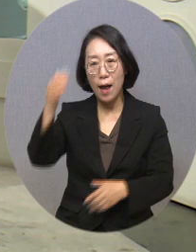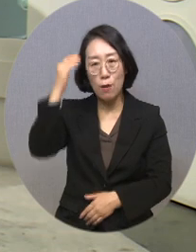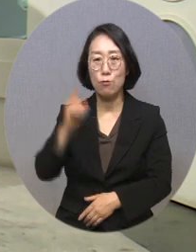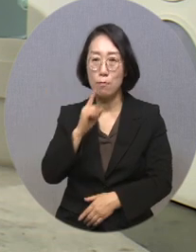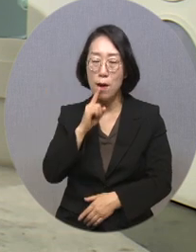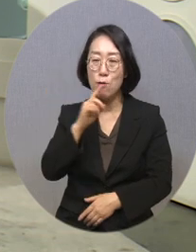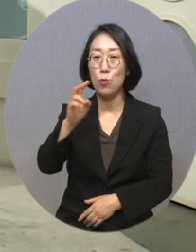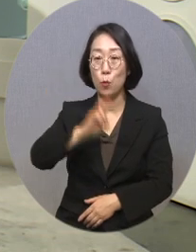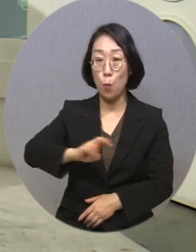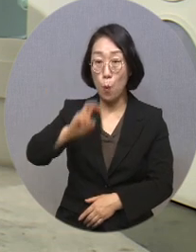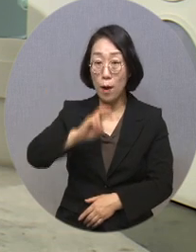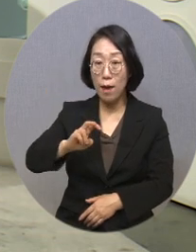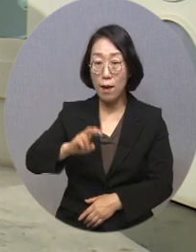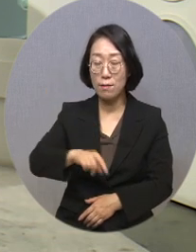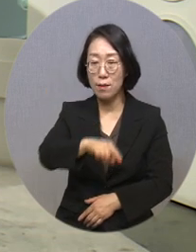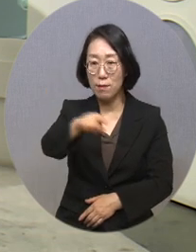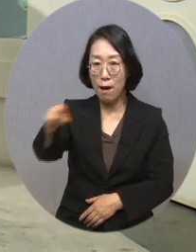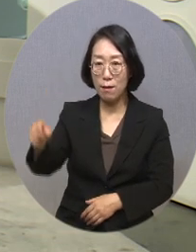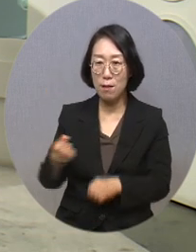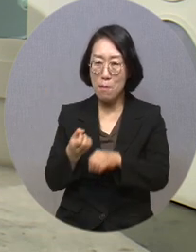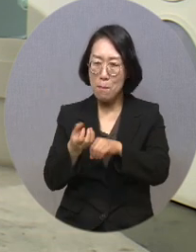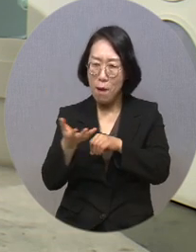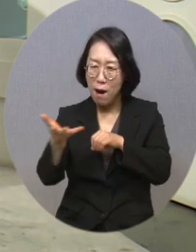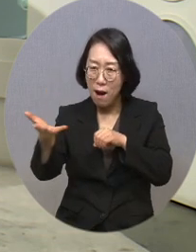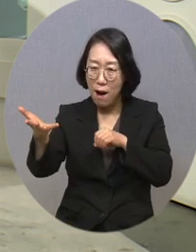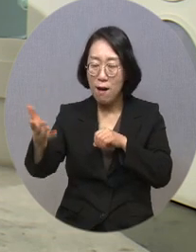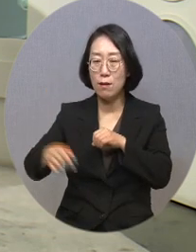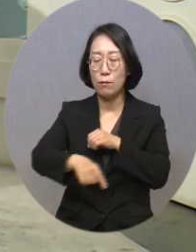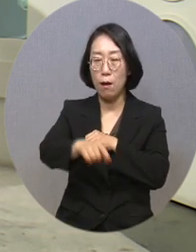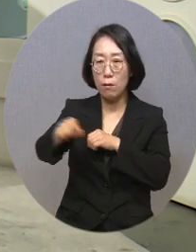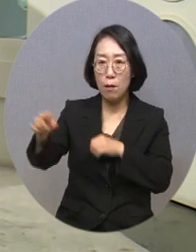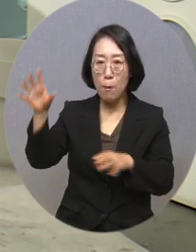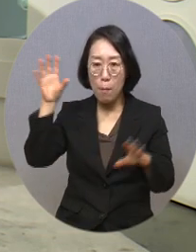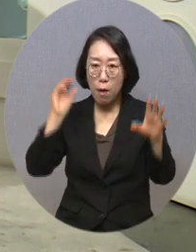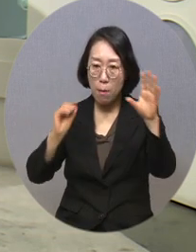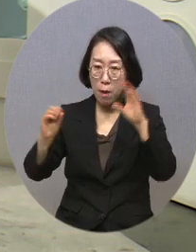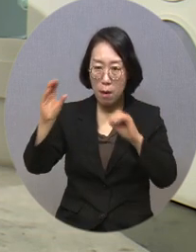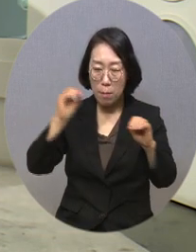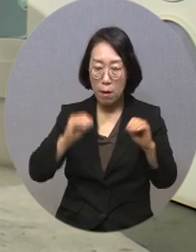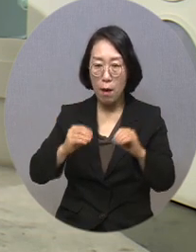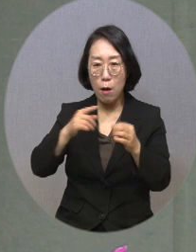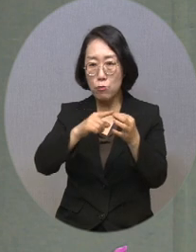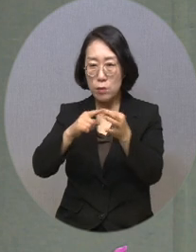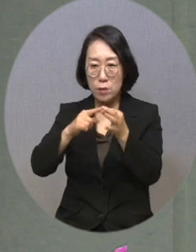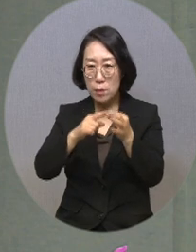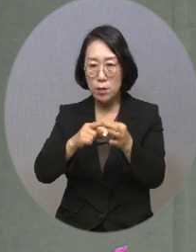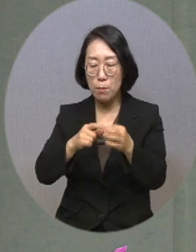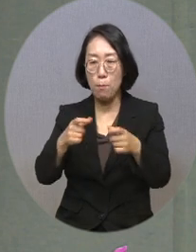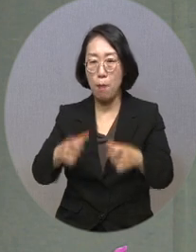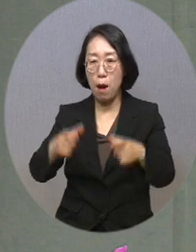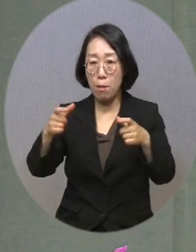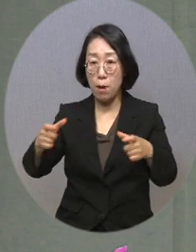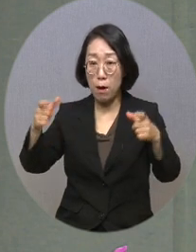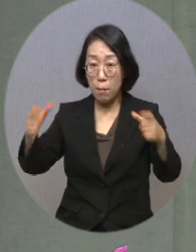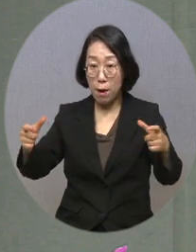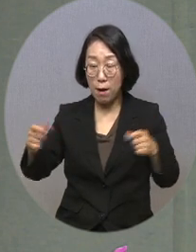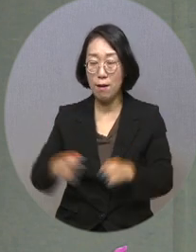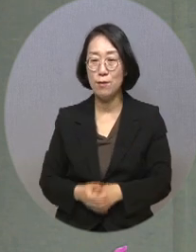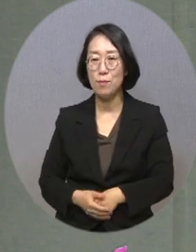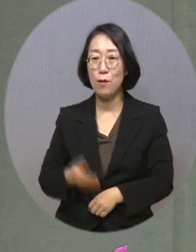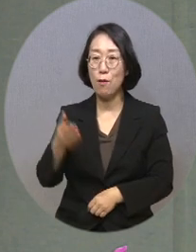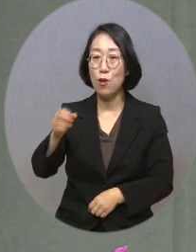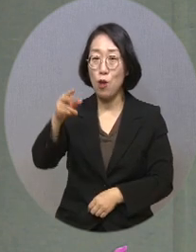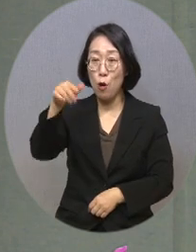때 그 언어의 전달. 네. 언어의 자랑 네. 이런 것이 이제 보여주고 있는데 네. 아, 여주시장으로